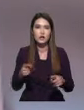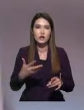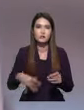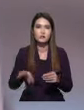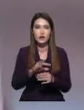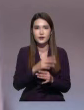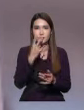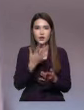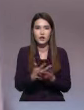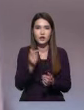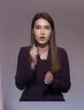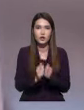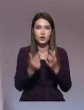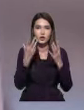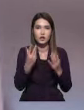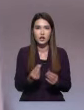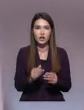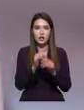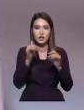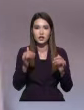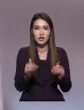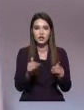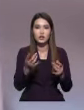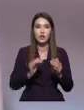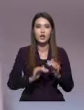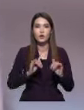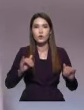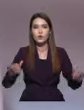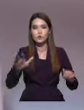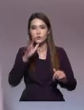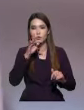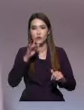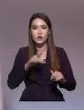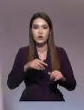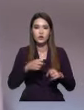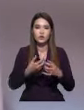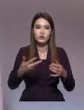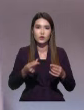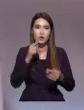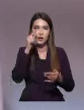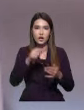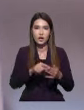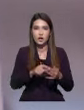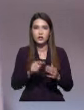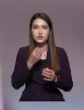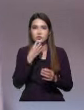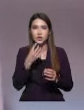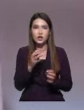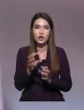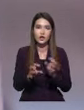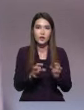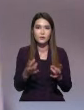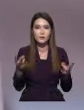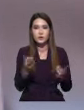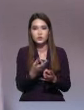біздерді 2012 жылдан бастап осы уақытқа дейін бізде теріс көші-қон сальдасының қалыптасуына әсер етті.